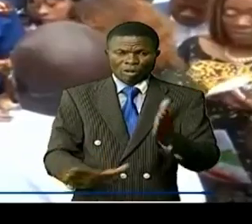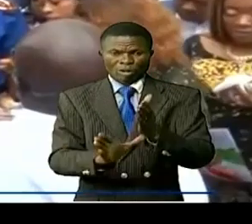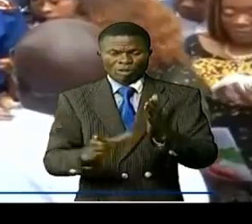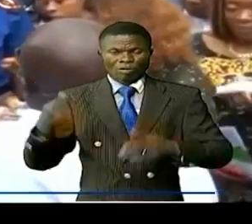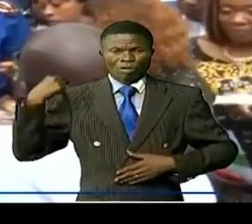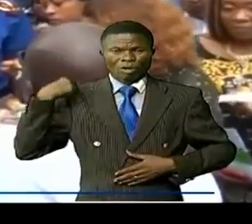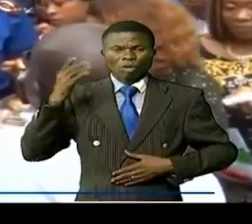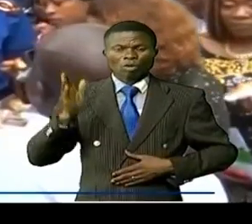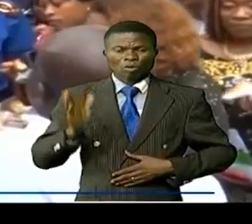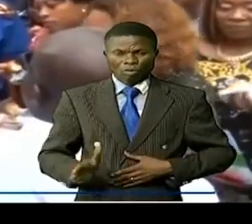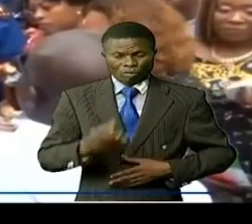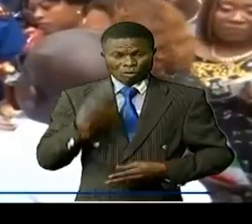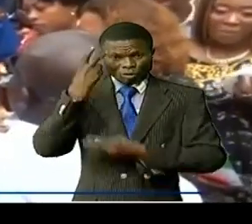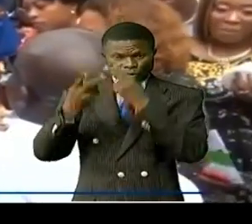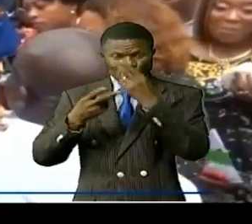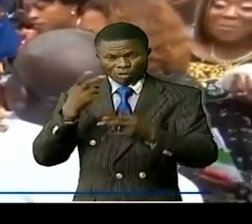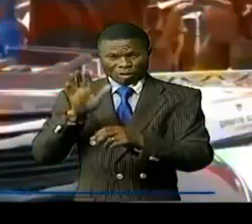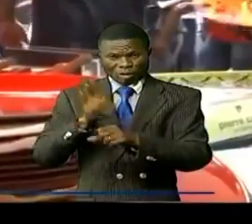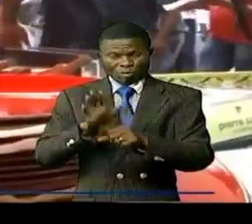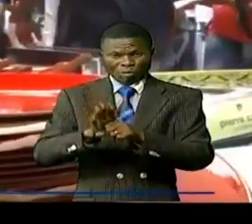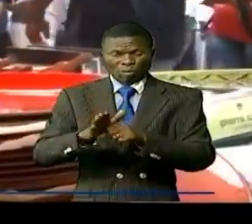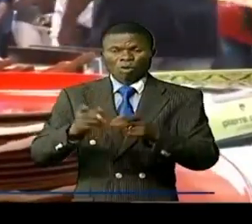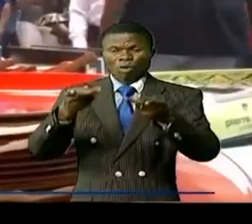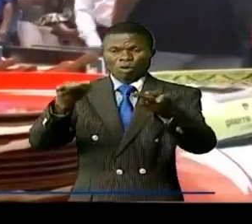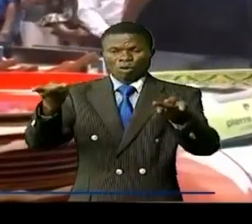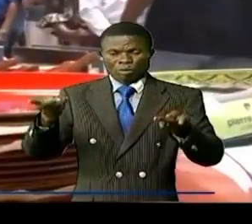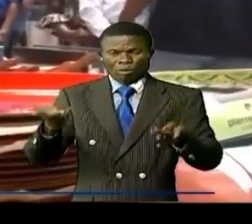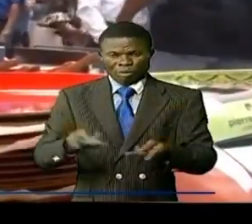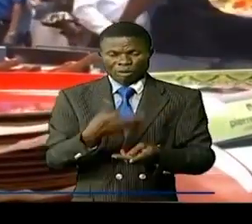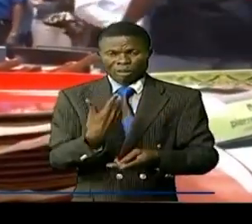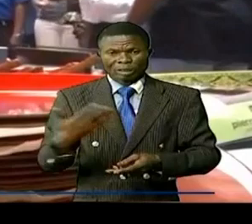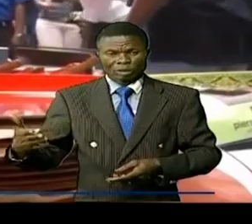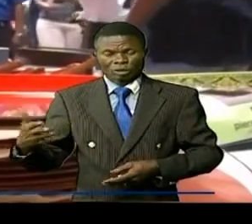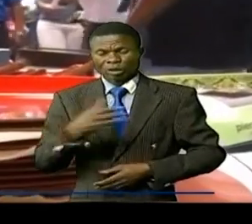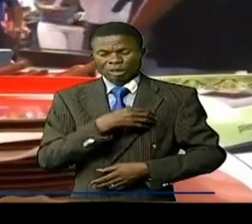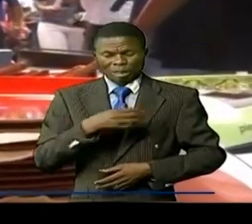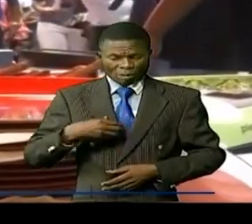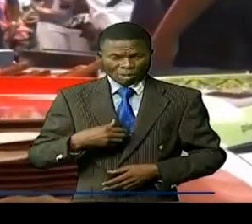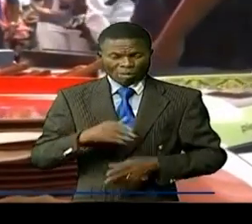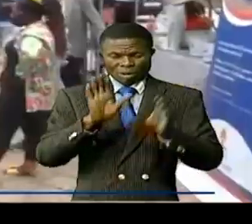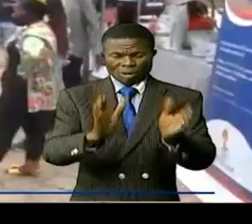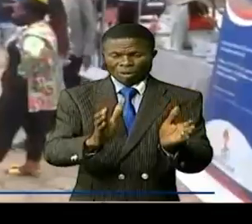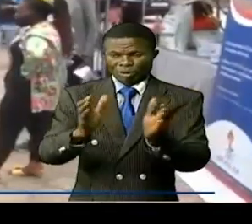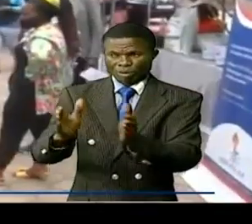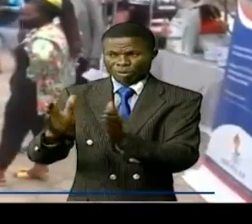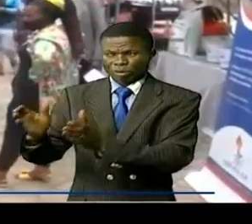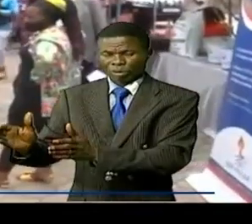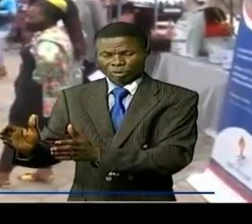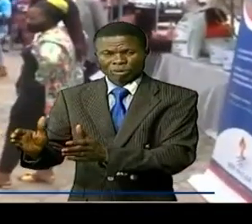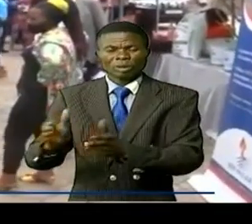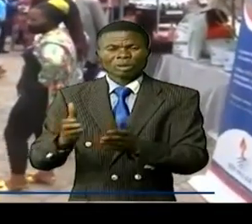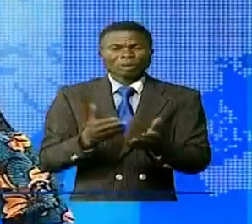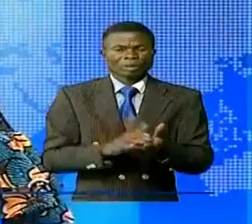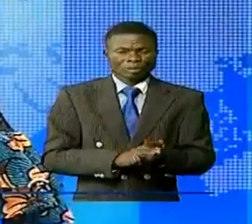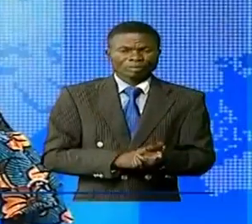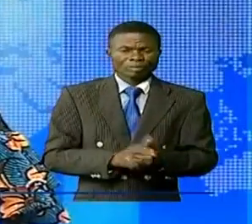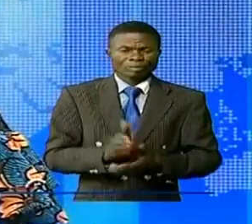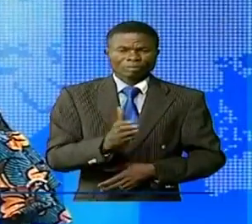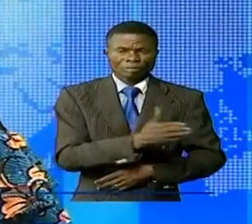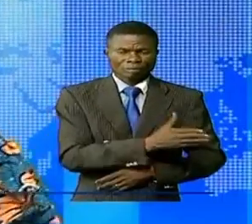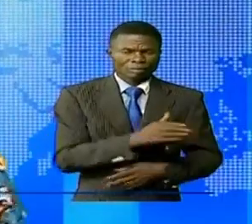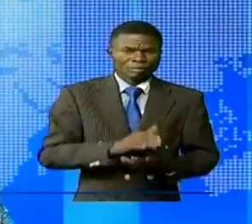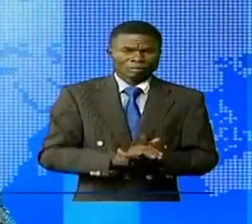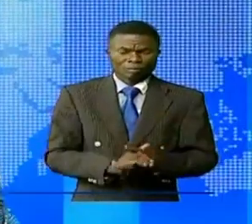a procédé à la visite des différents stands où les produits des femmes entrepreneurs du Kivu sont exposés.